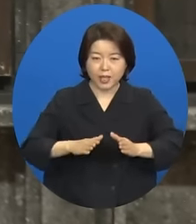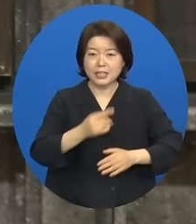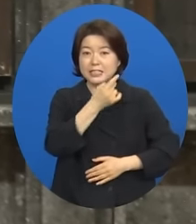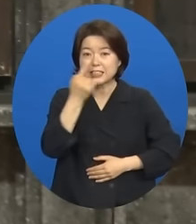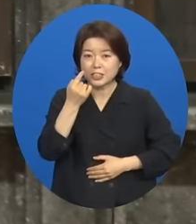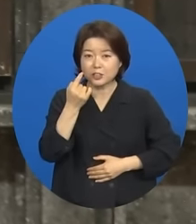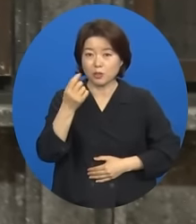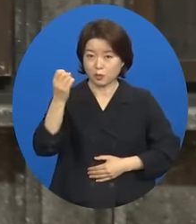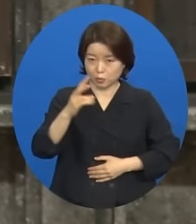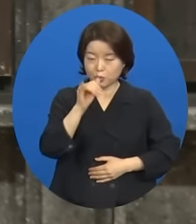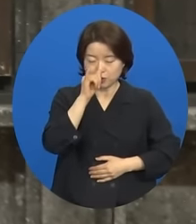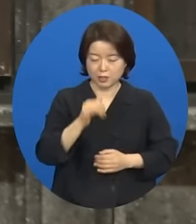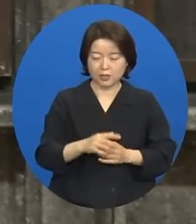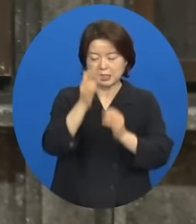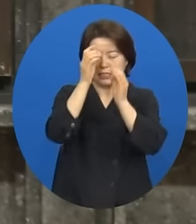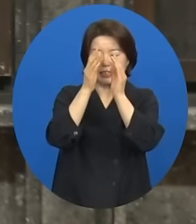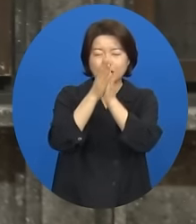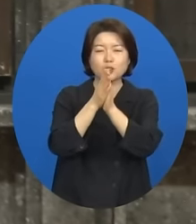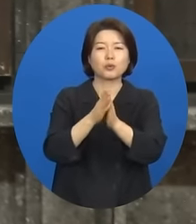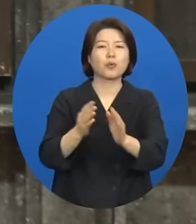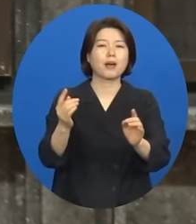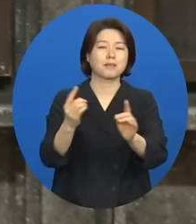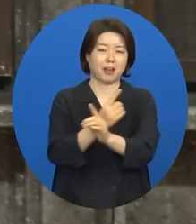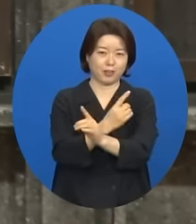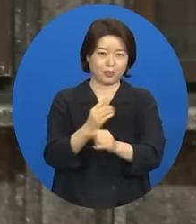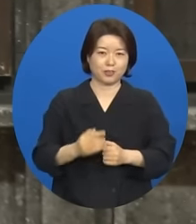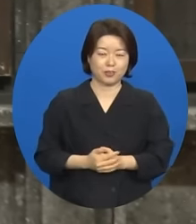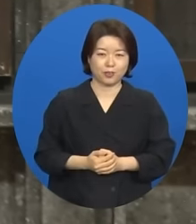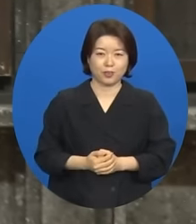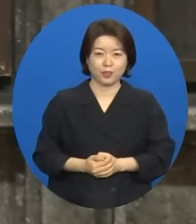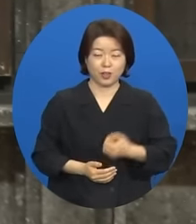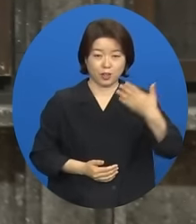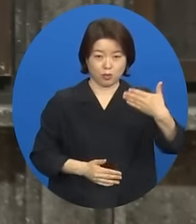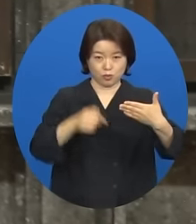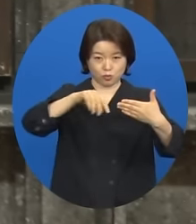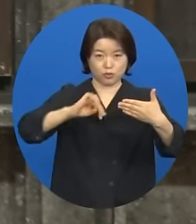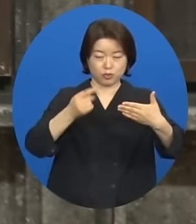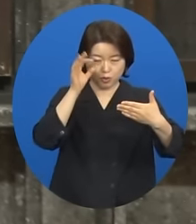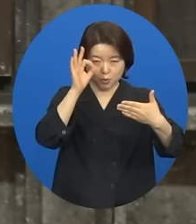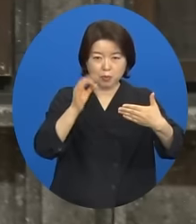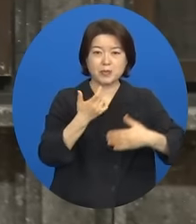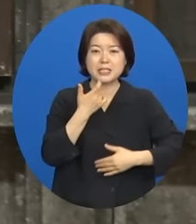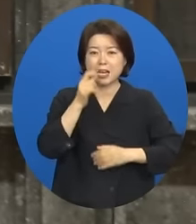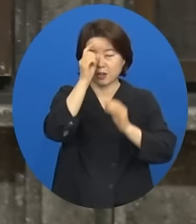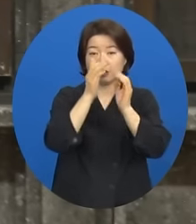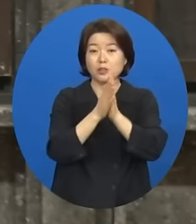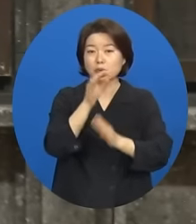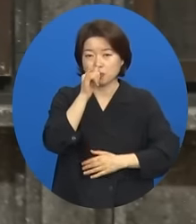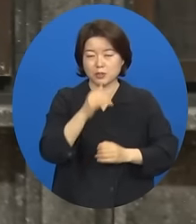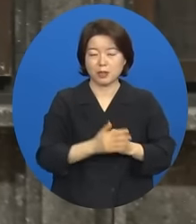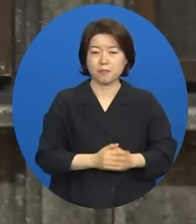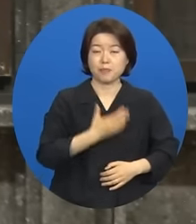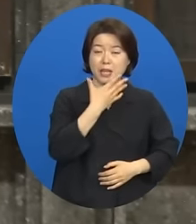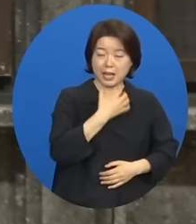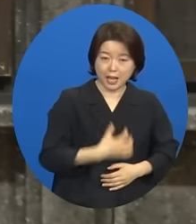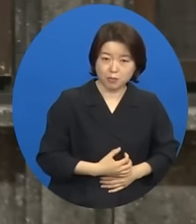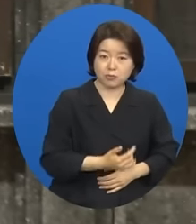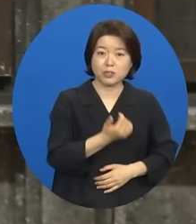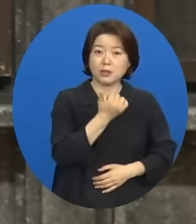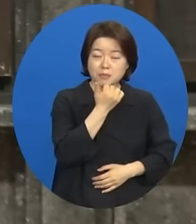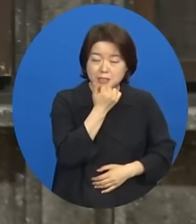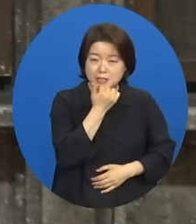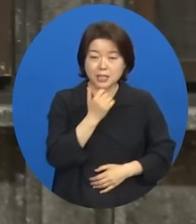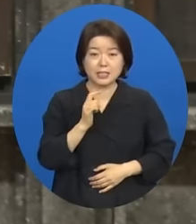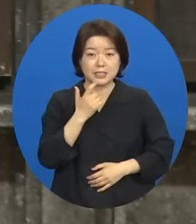뭐냐면 그의 기도입니다. 기도. 9절에 보면 야곱의 기도가 나오거든요. 여러분 아브라함, 이삭, 야곱,